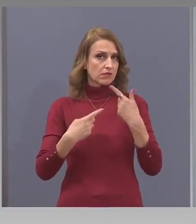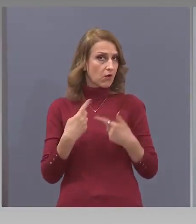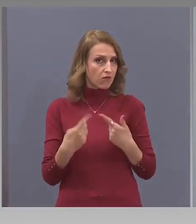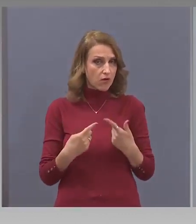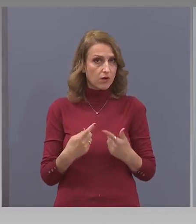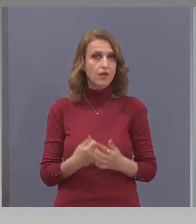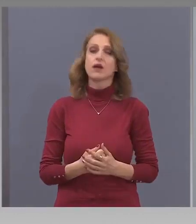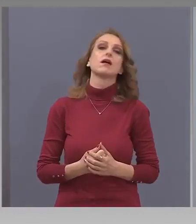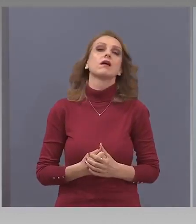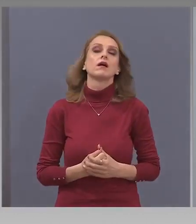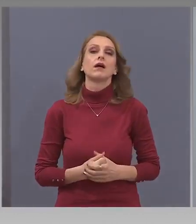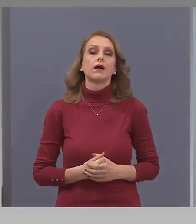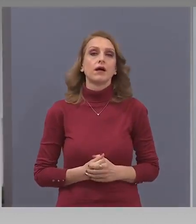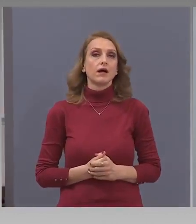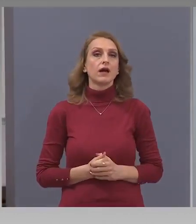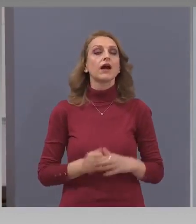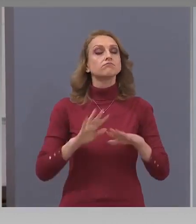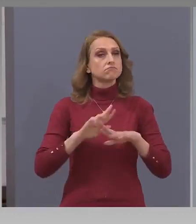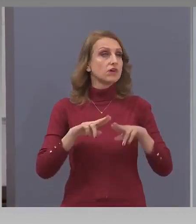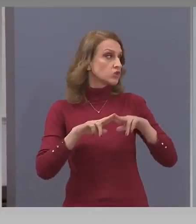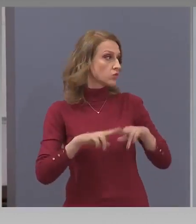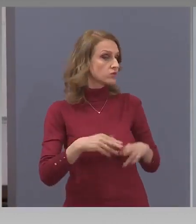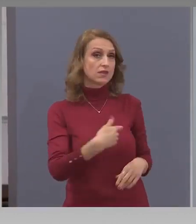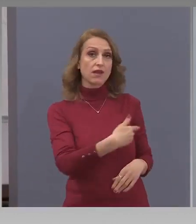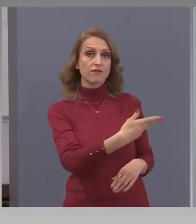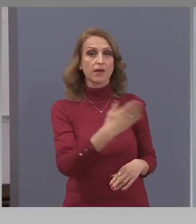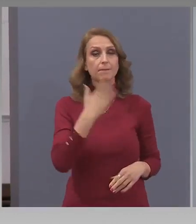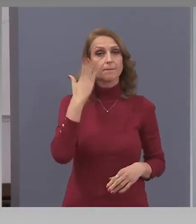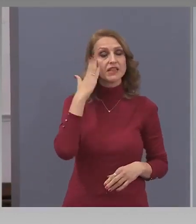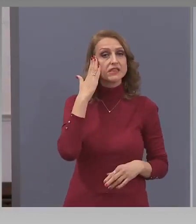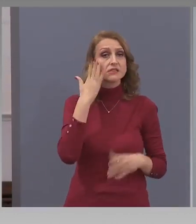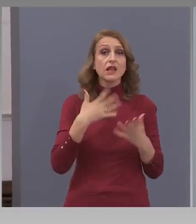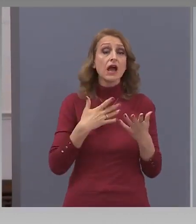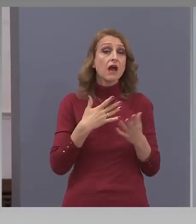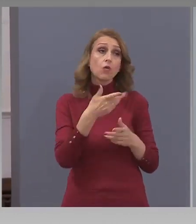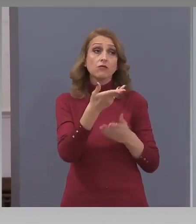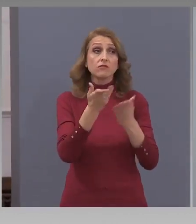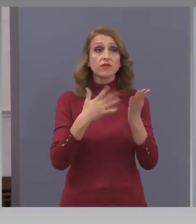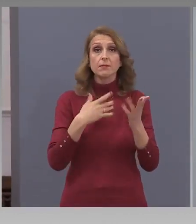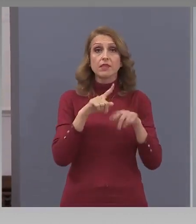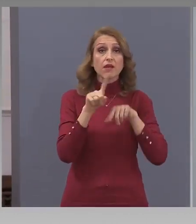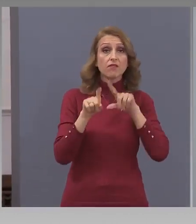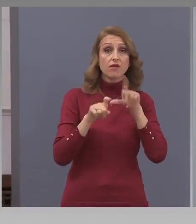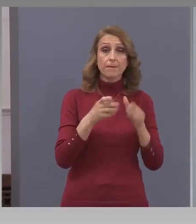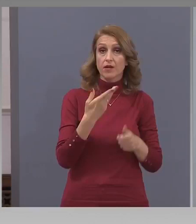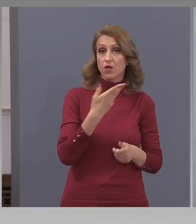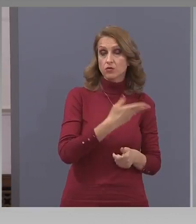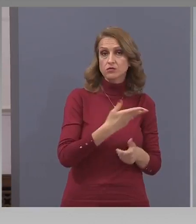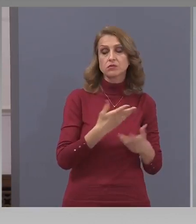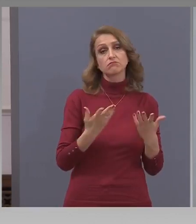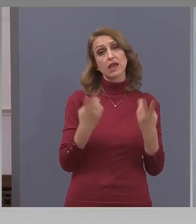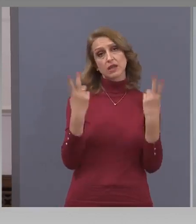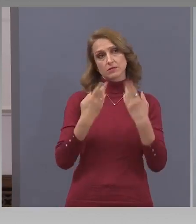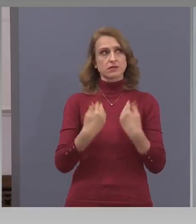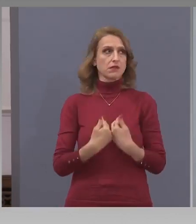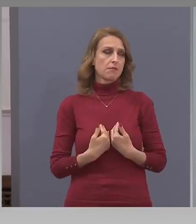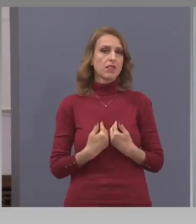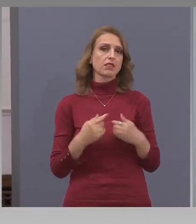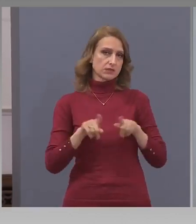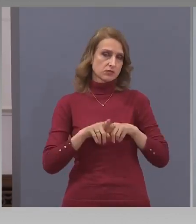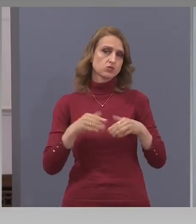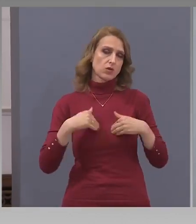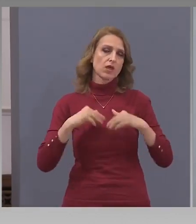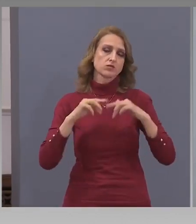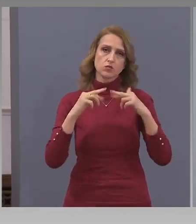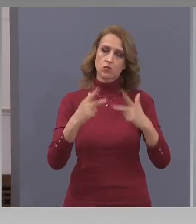говоря. Ще оставя министрите, ако имате въпроси към тях. Разбира се, ако има и към мене, не каже някой, че не съм